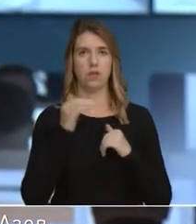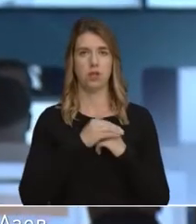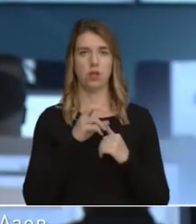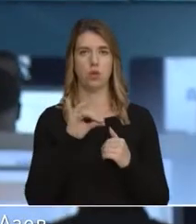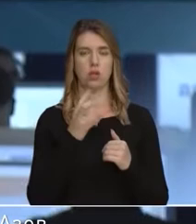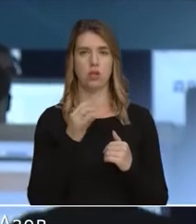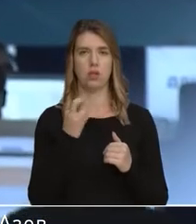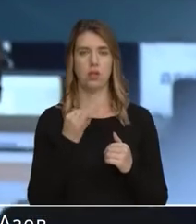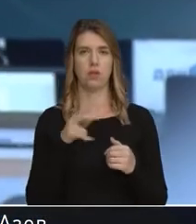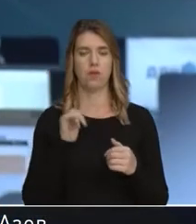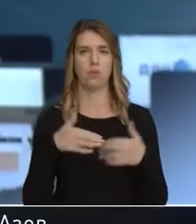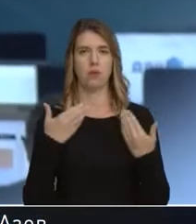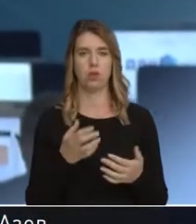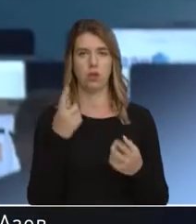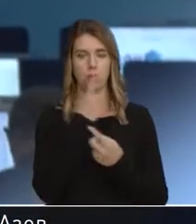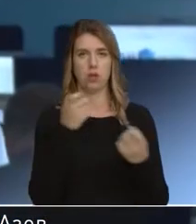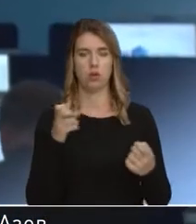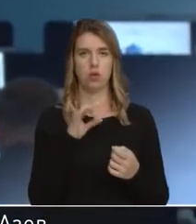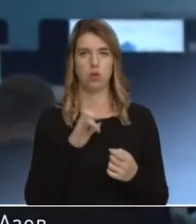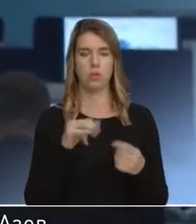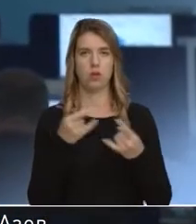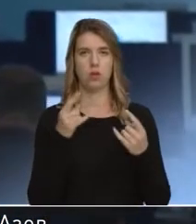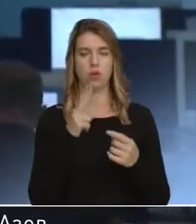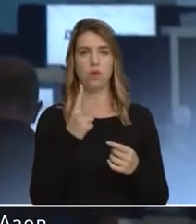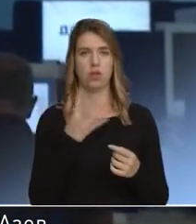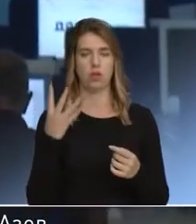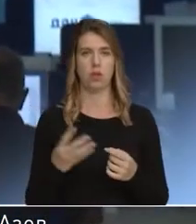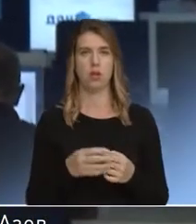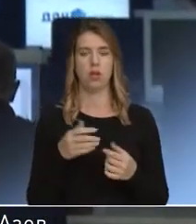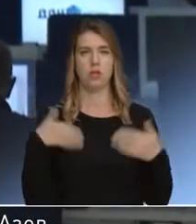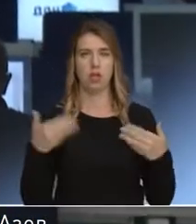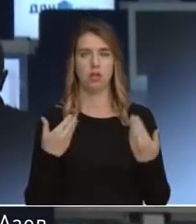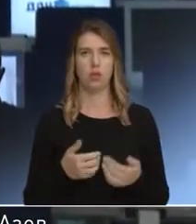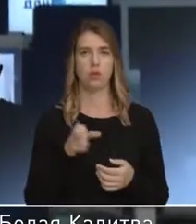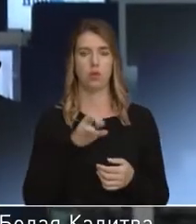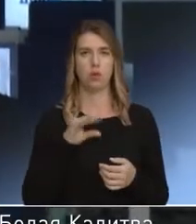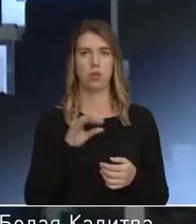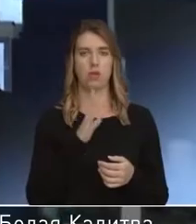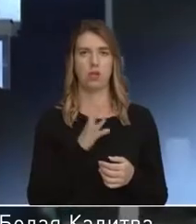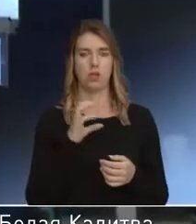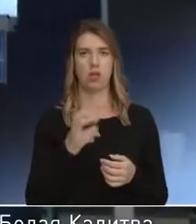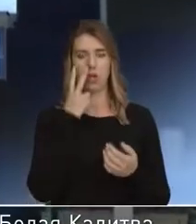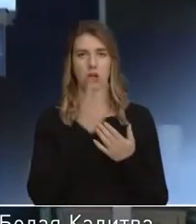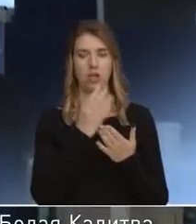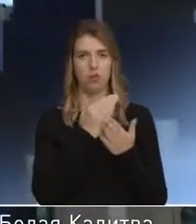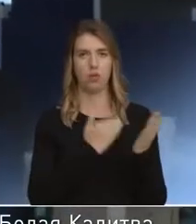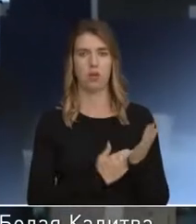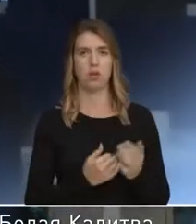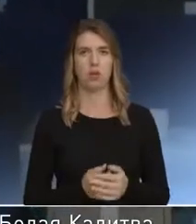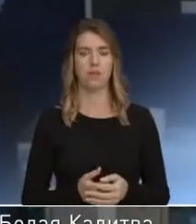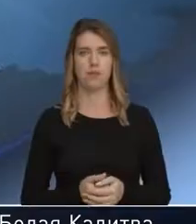6 вечера в Южной столице. Вас приветствует информационная служба телеканала «Дон-24». Здравствуйте. В студии Вартан Сюниджанс. Смотрите в